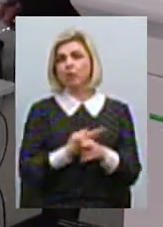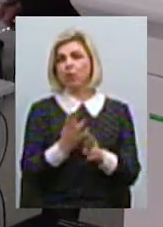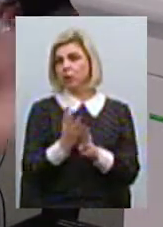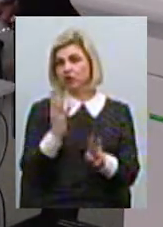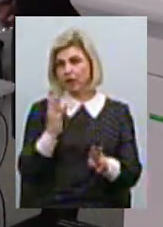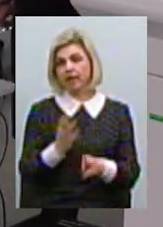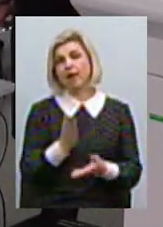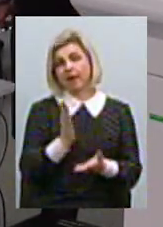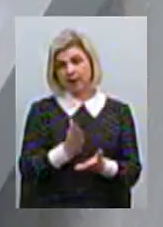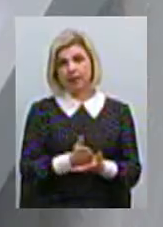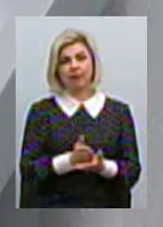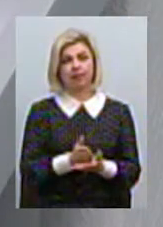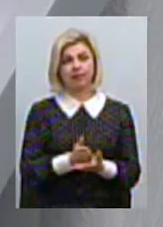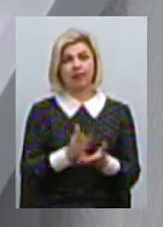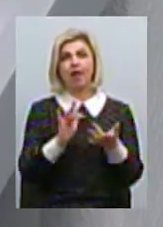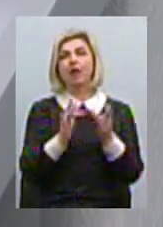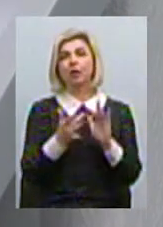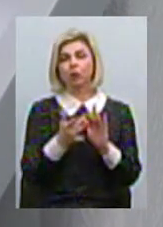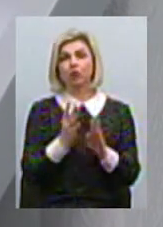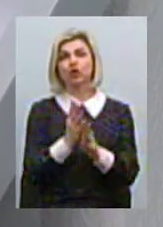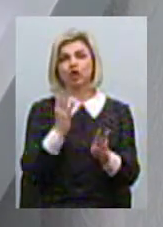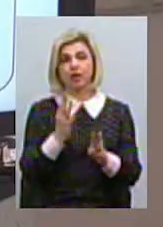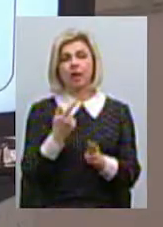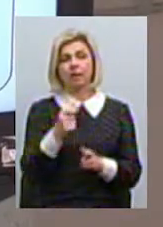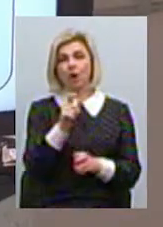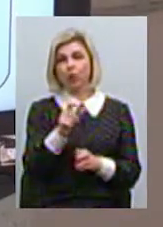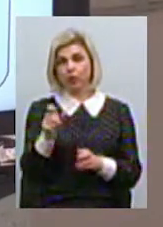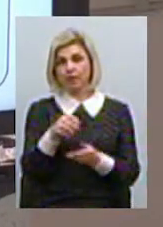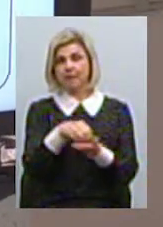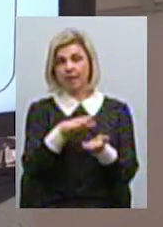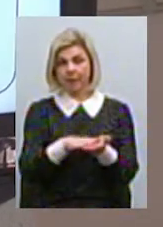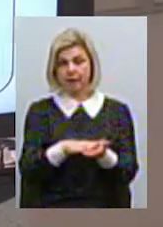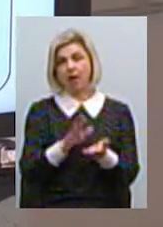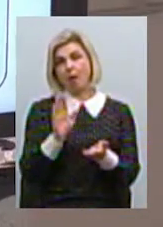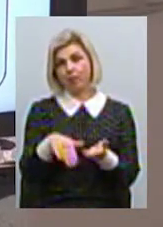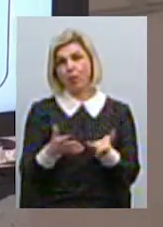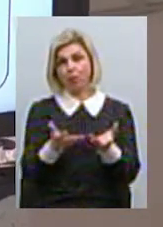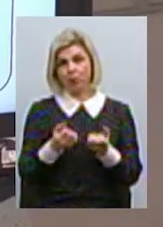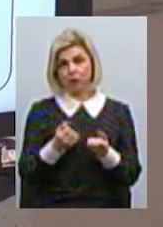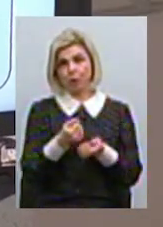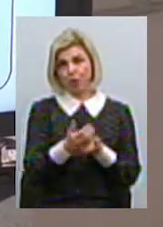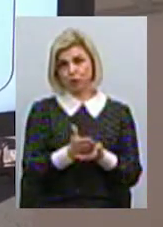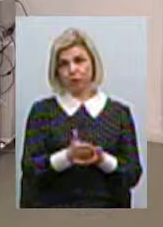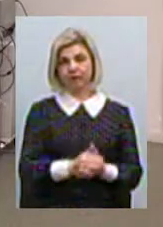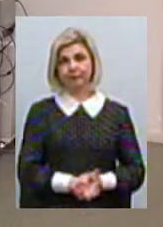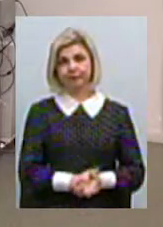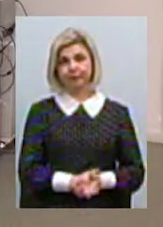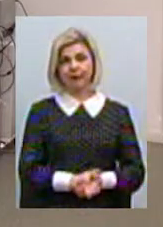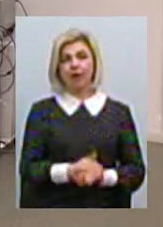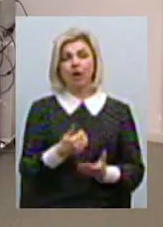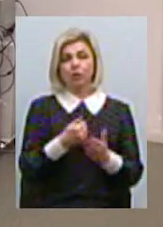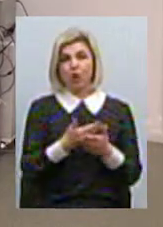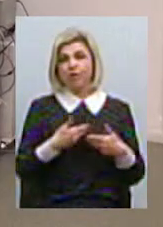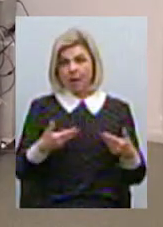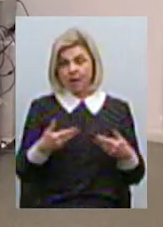черги. Тобто є електронна черга, які громадяни записуються, а потім отримують послуги. До нас